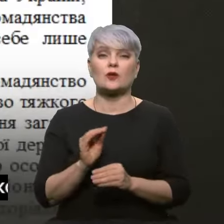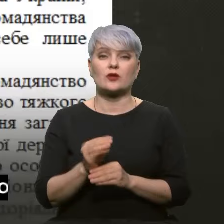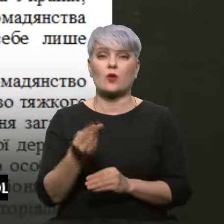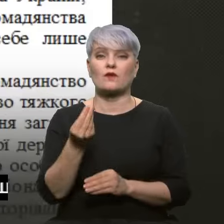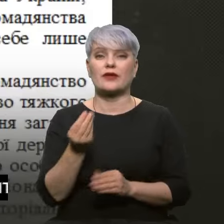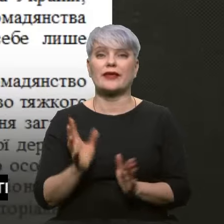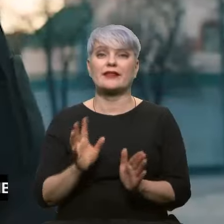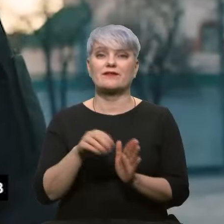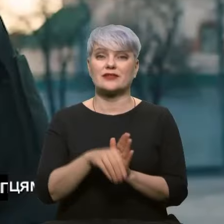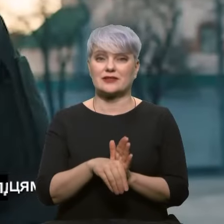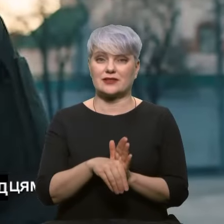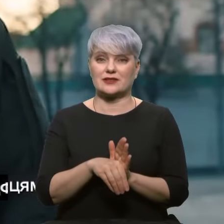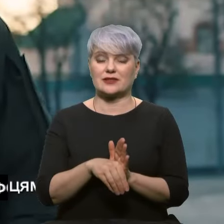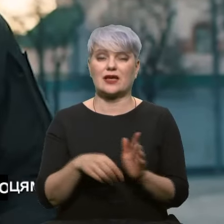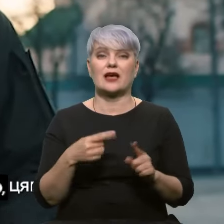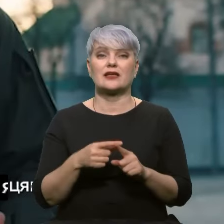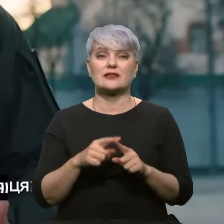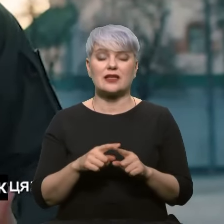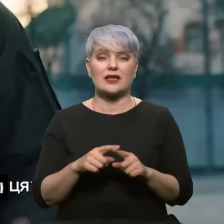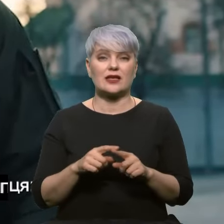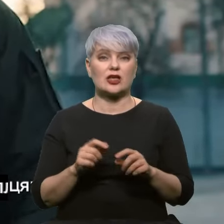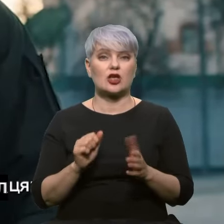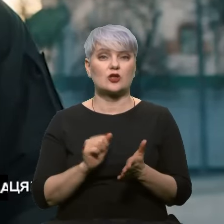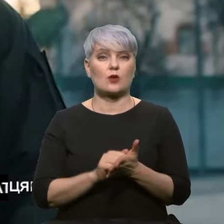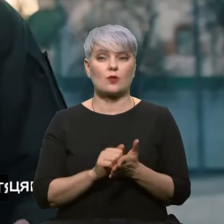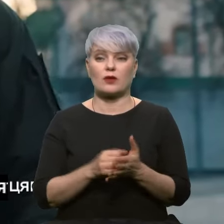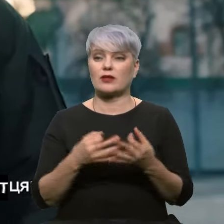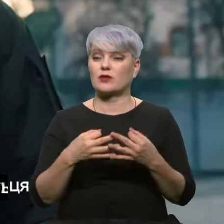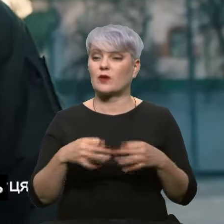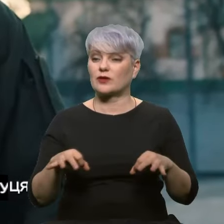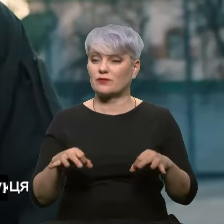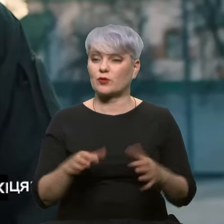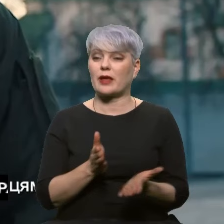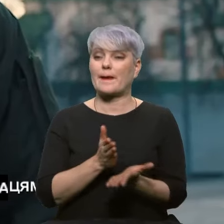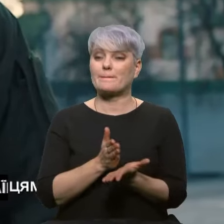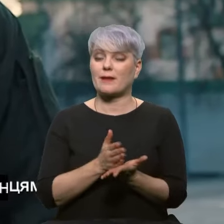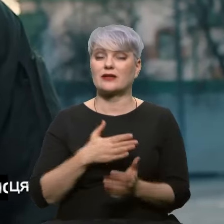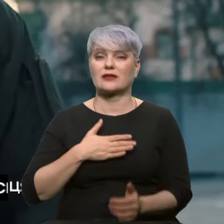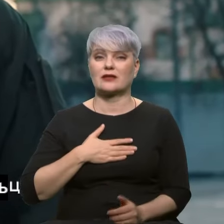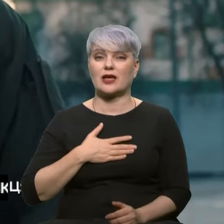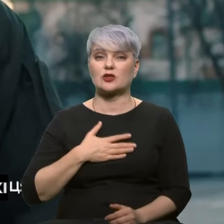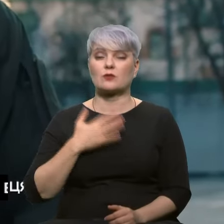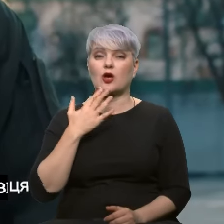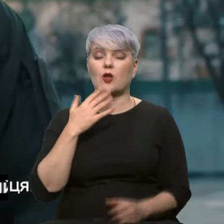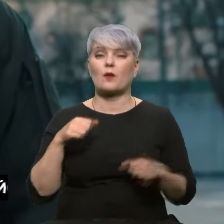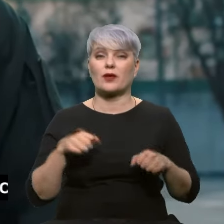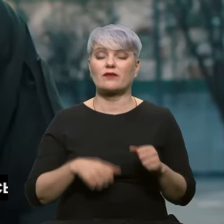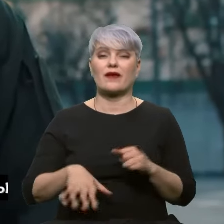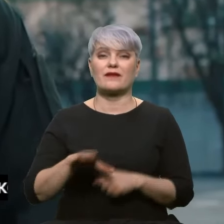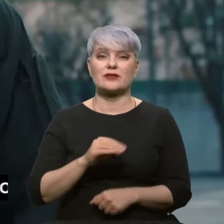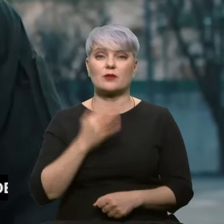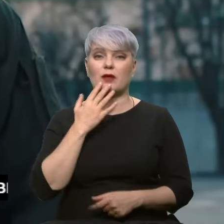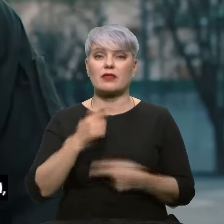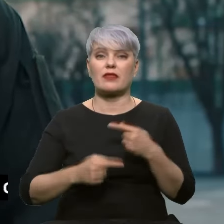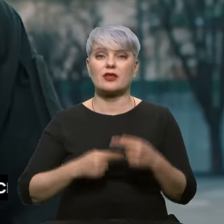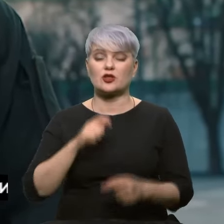Ради президент. І дозволить мати наше громадянство усім етнічним українцям та